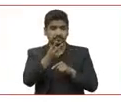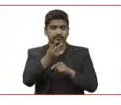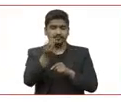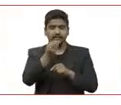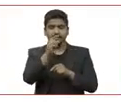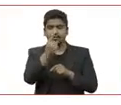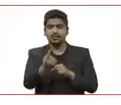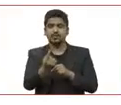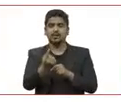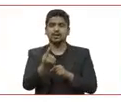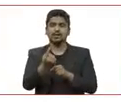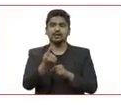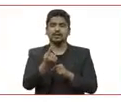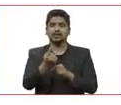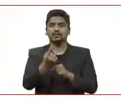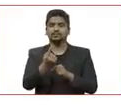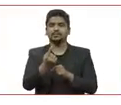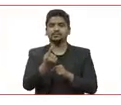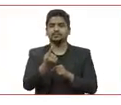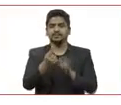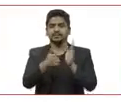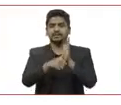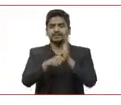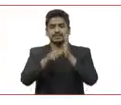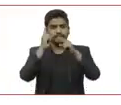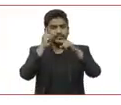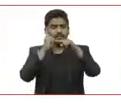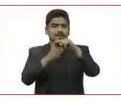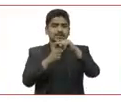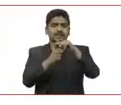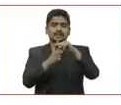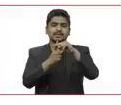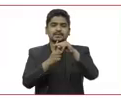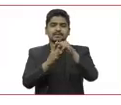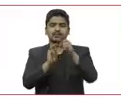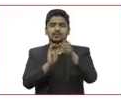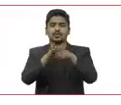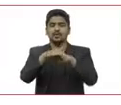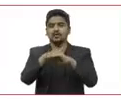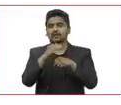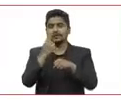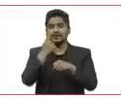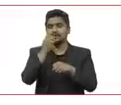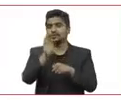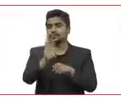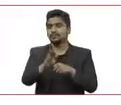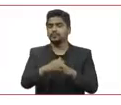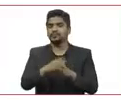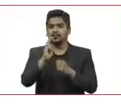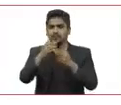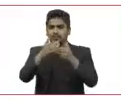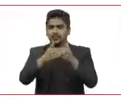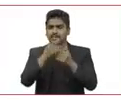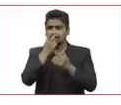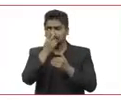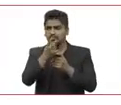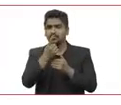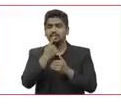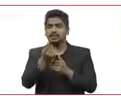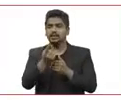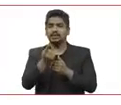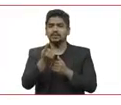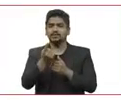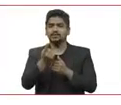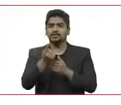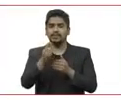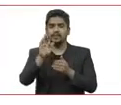केही हप्ता यता यो टेस्ट पोजिटिभिटी बढ्दै गएको देखाउँछ। यसलाई अझै नजिकबाट हेर्ने हो भने हामी के देख्छौँ भने